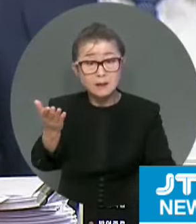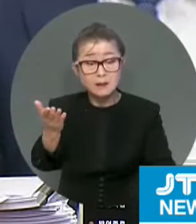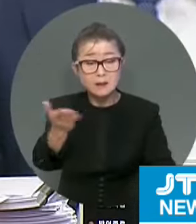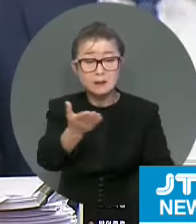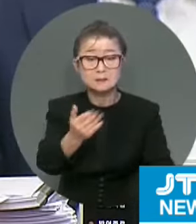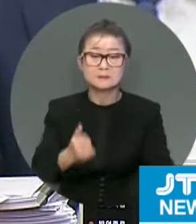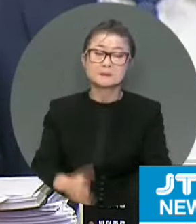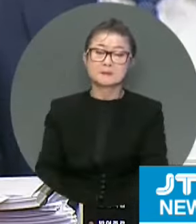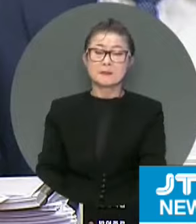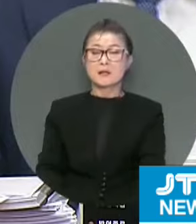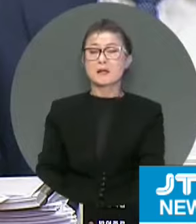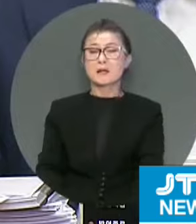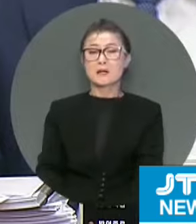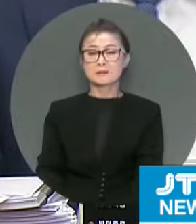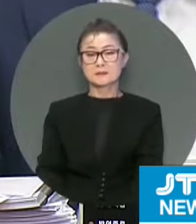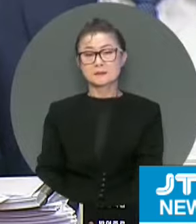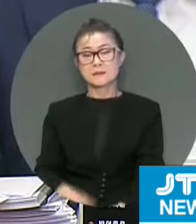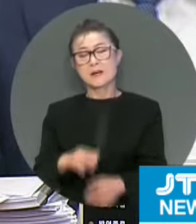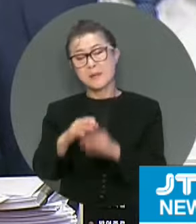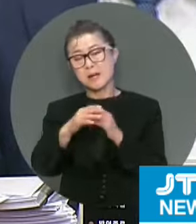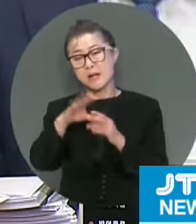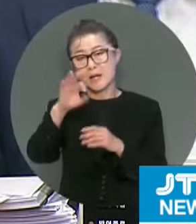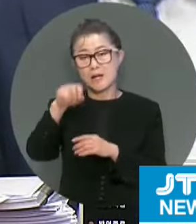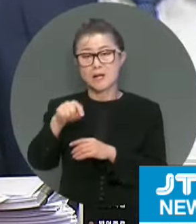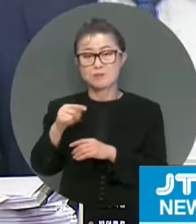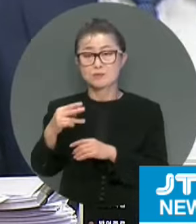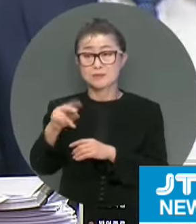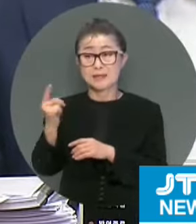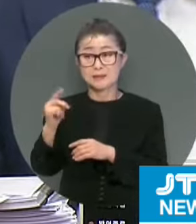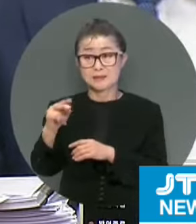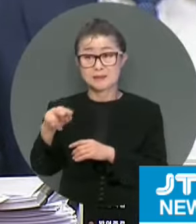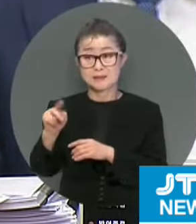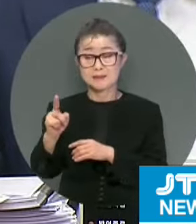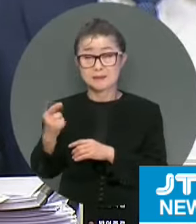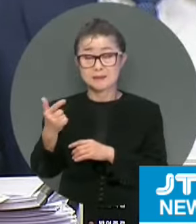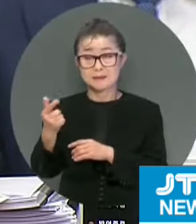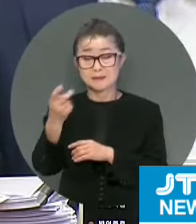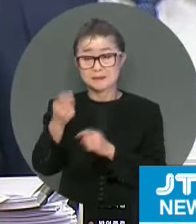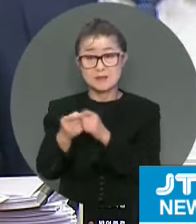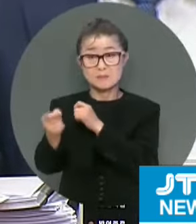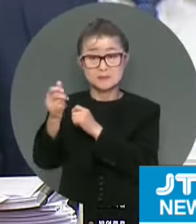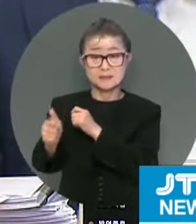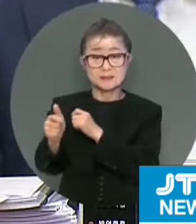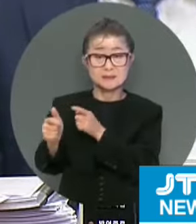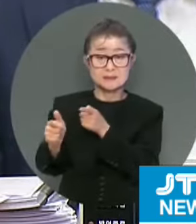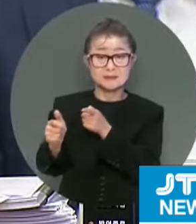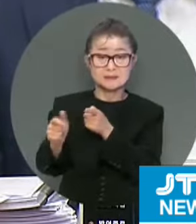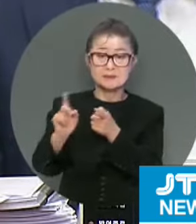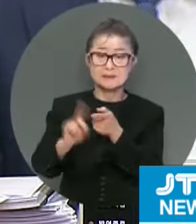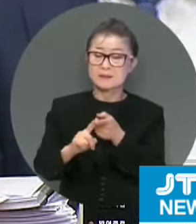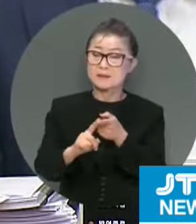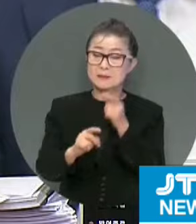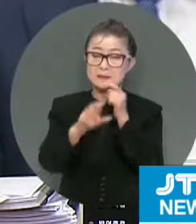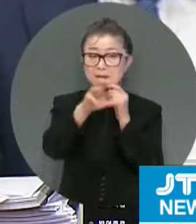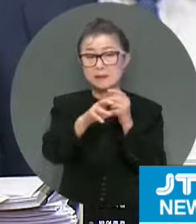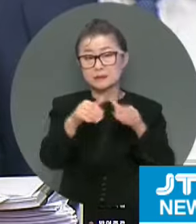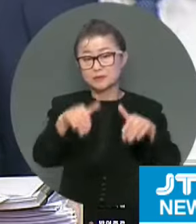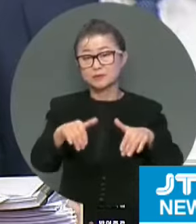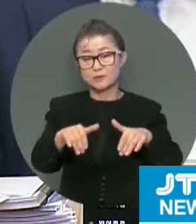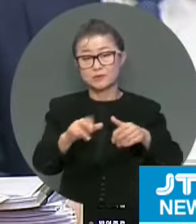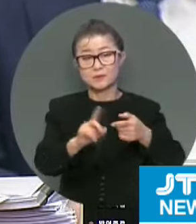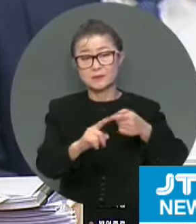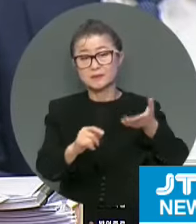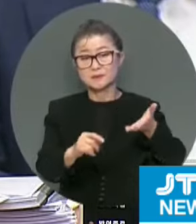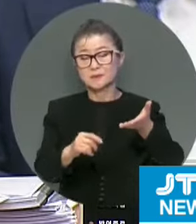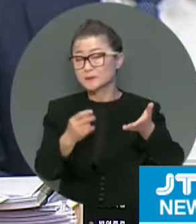이번 국감 때 보니까 아마 울산지검에서 울산지검장이 국감 전에 그 당시에 있었던 직원들에 대해서 일단 뭐